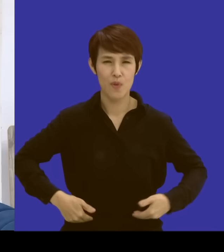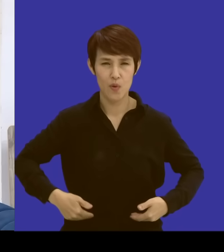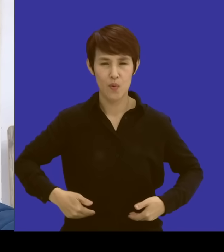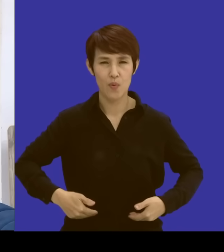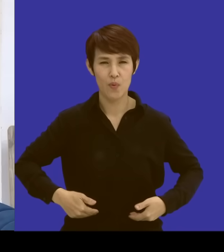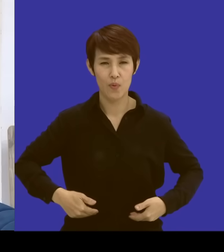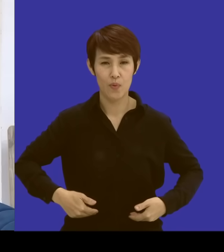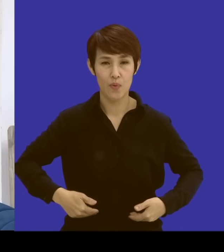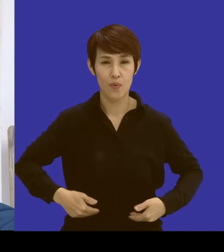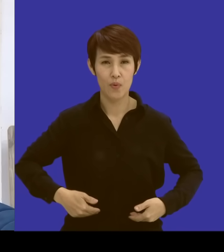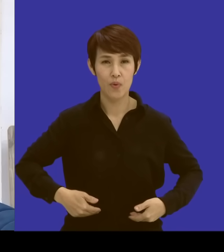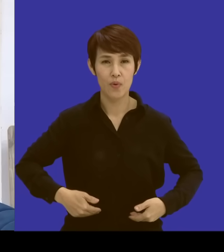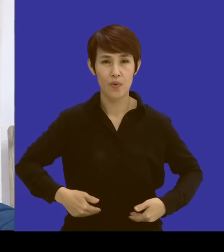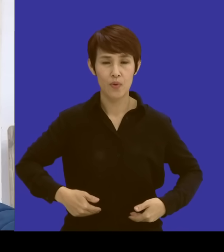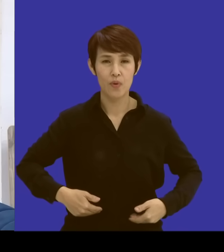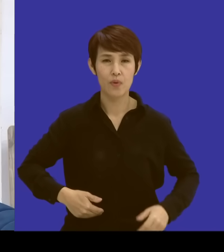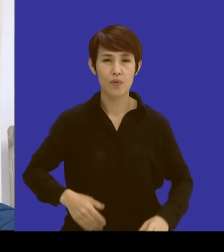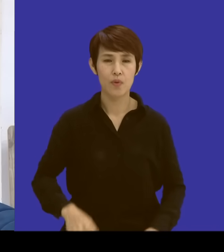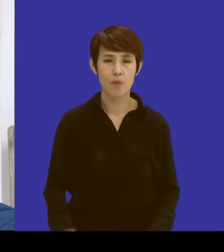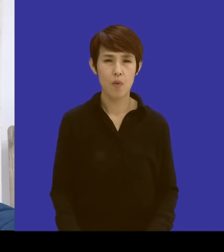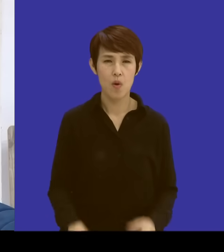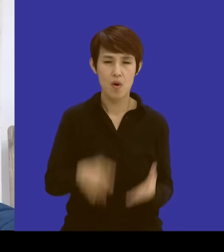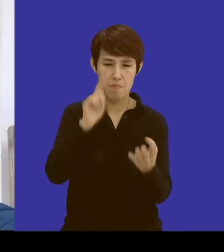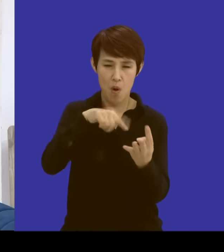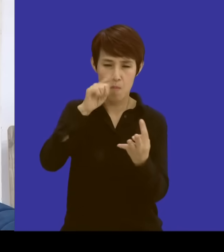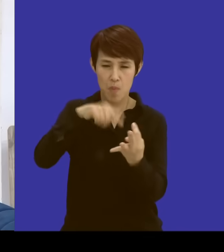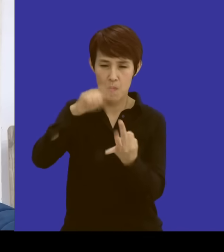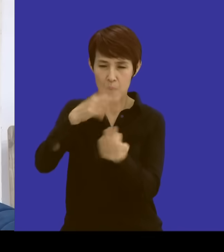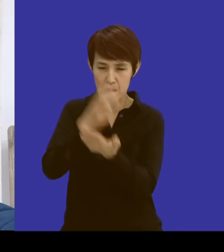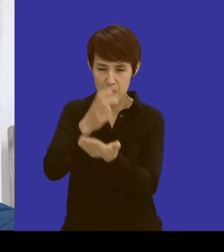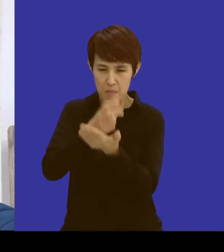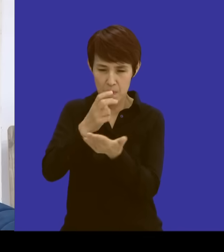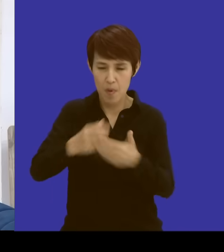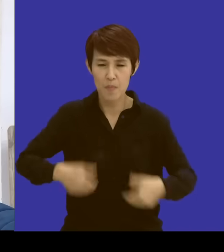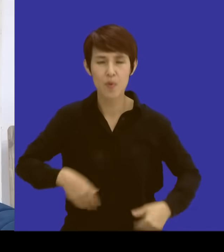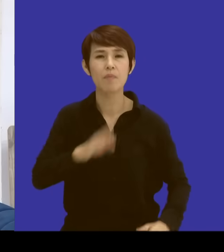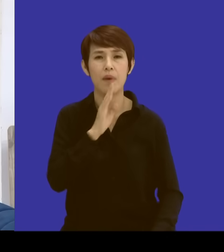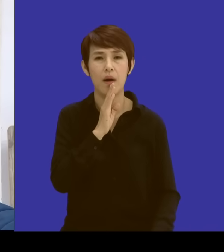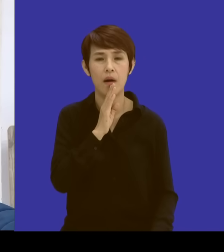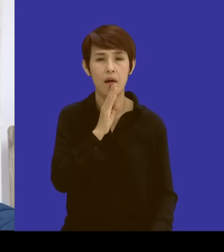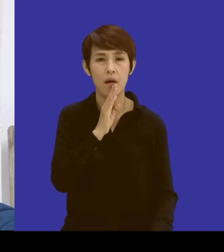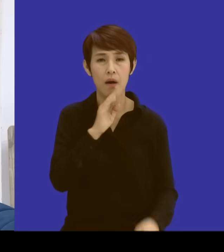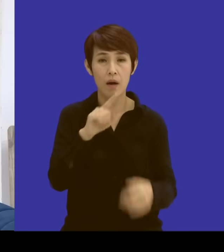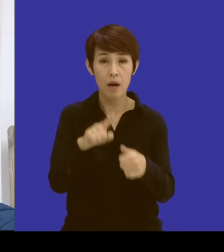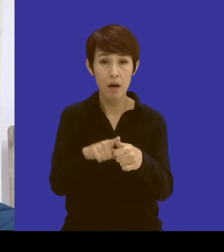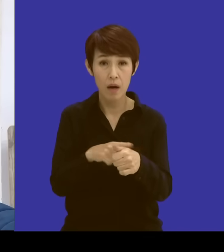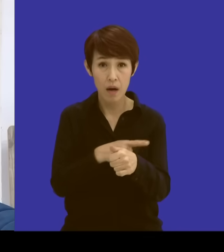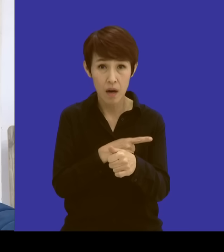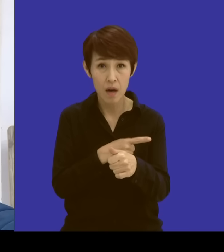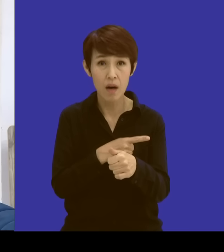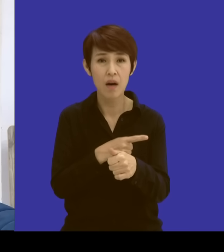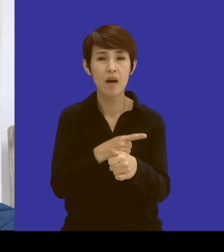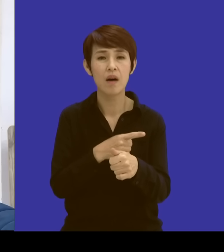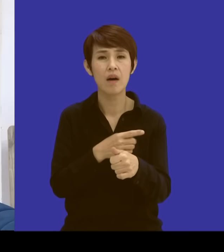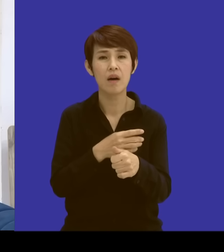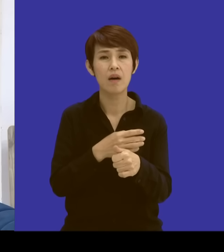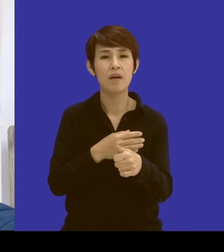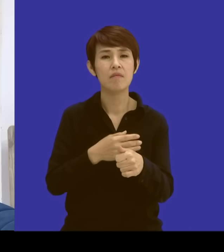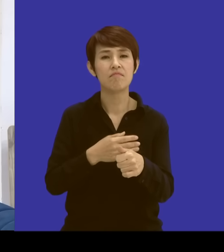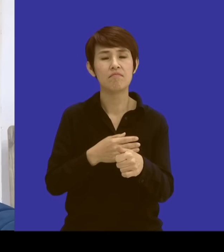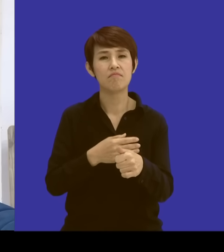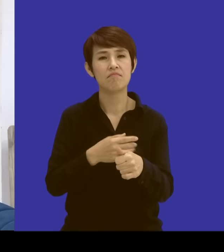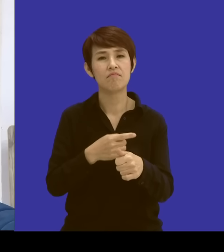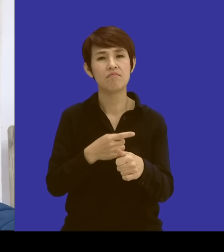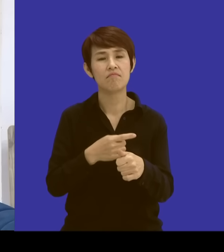신앙이 필요했고 온실 속에서 이래야 된다 저래야 된다. 그런데 그러다 보니까 또 저는 또 제 마음을 돌보지 못하고